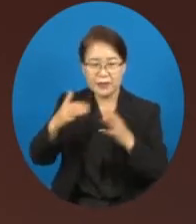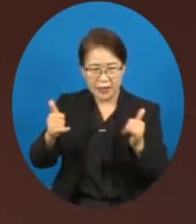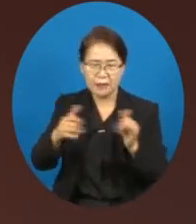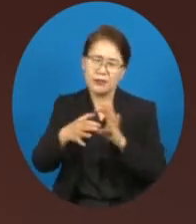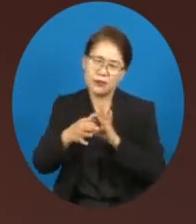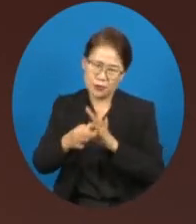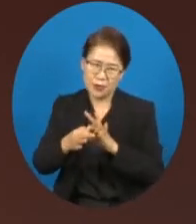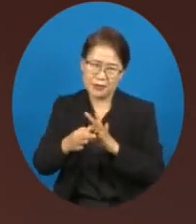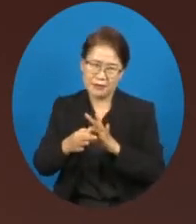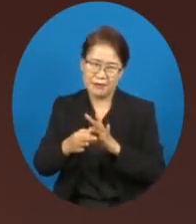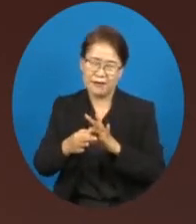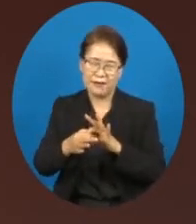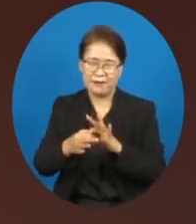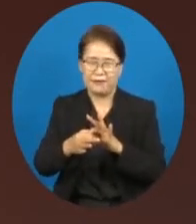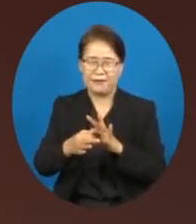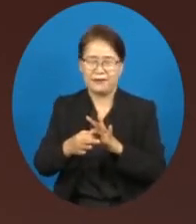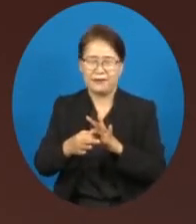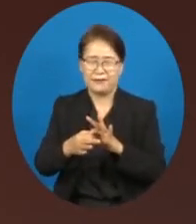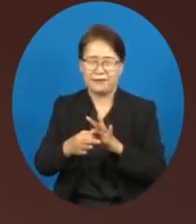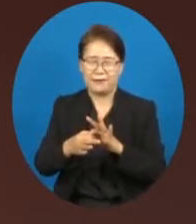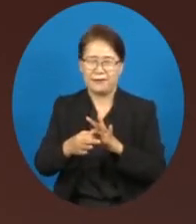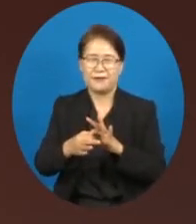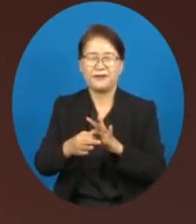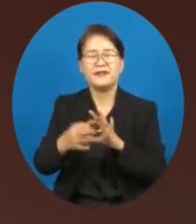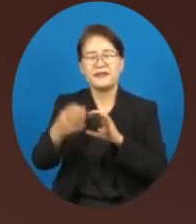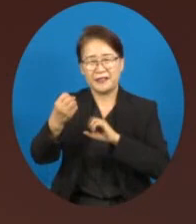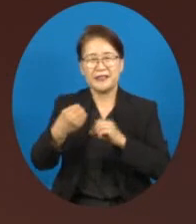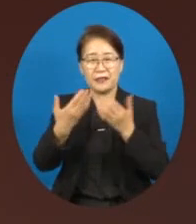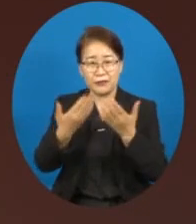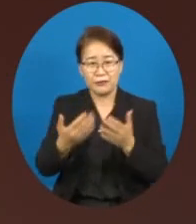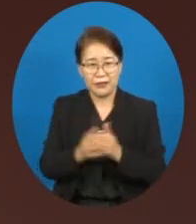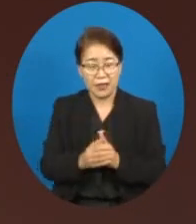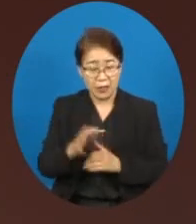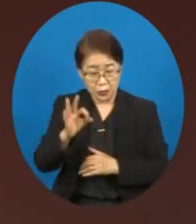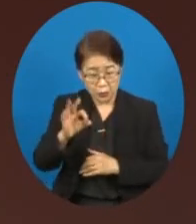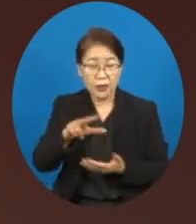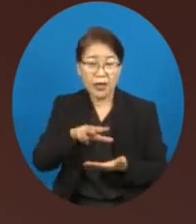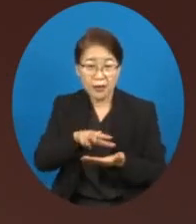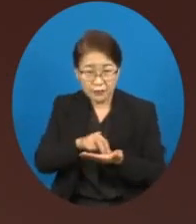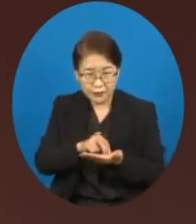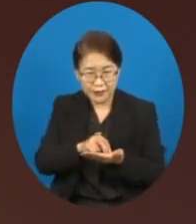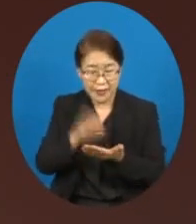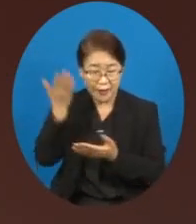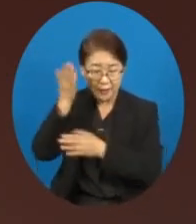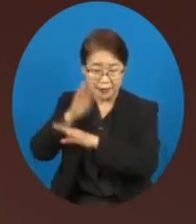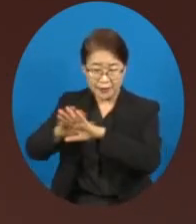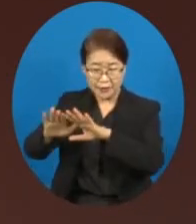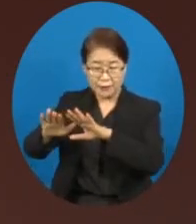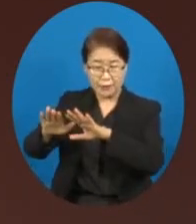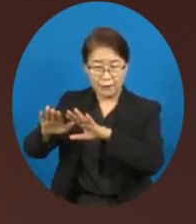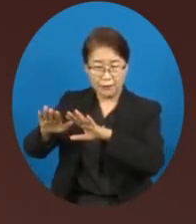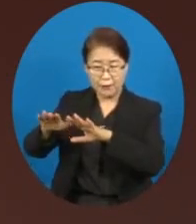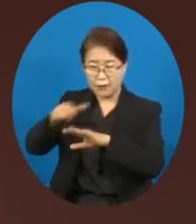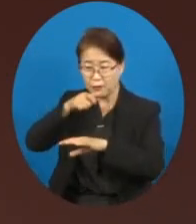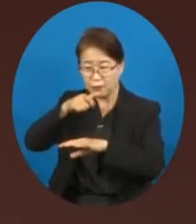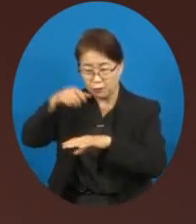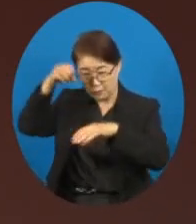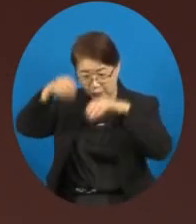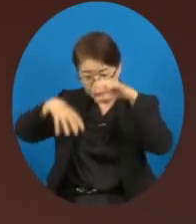사람들을 통해서 받게 하신다는 거예요. 재정의 문제도 하늘에서 돈다발이 떨어지는 것이